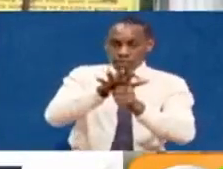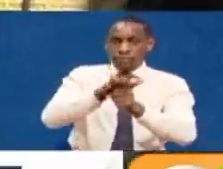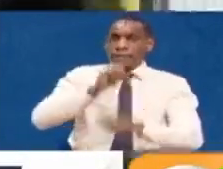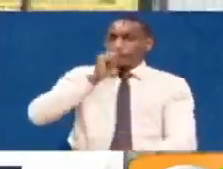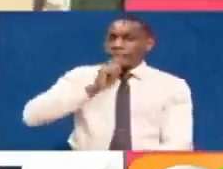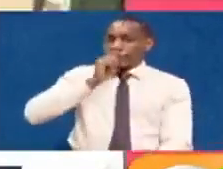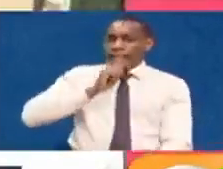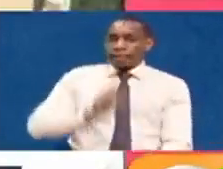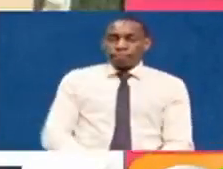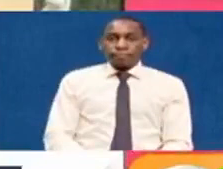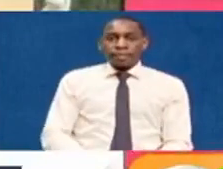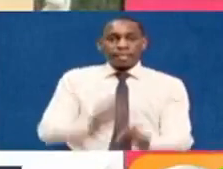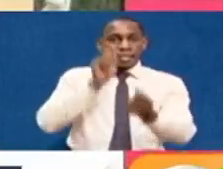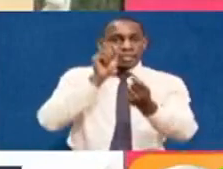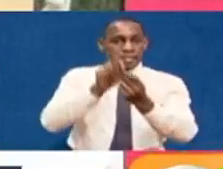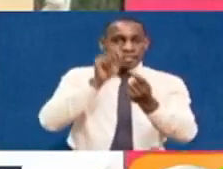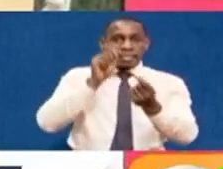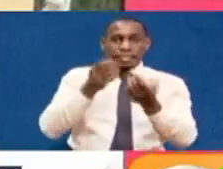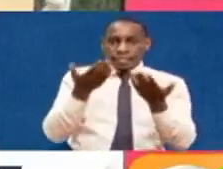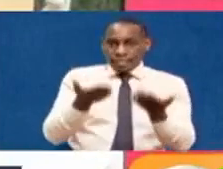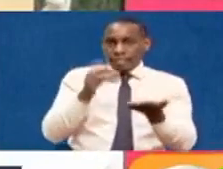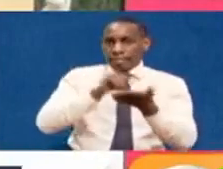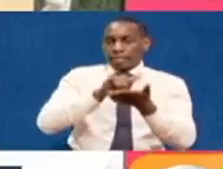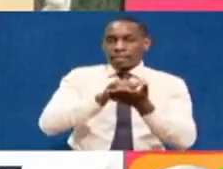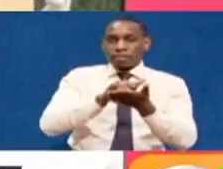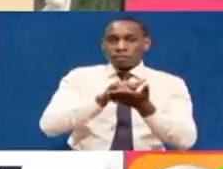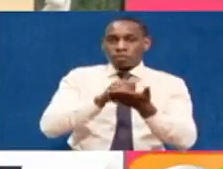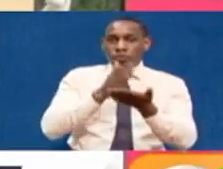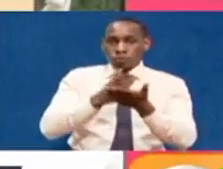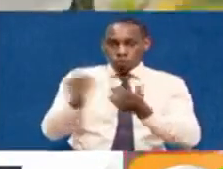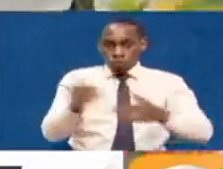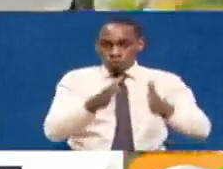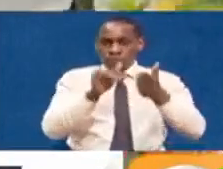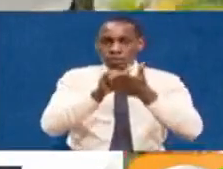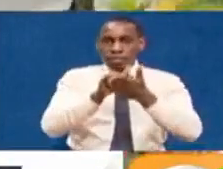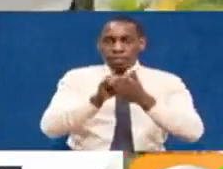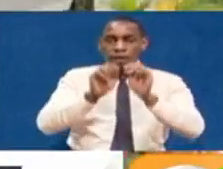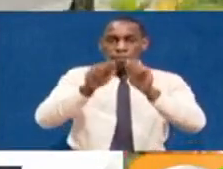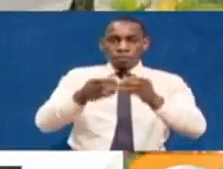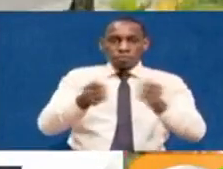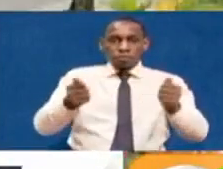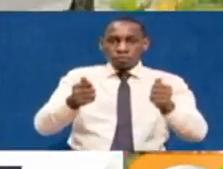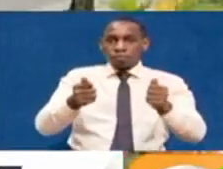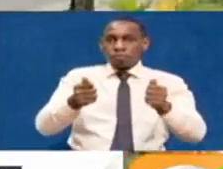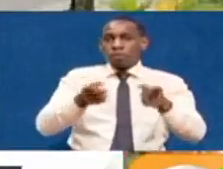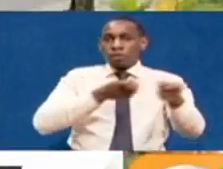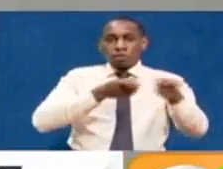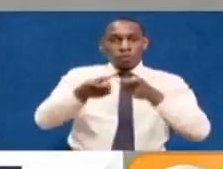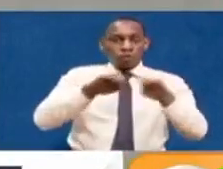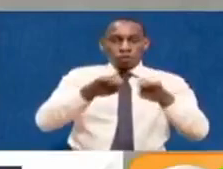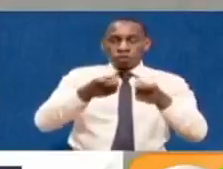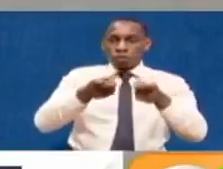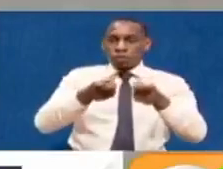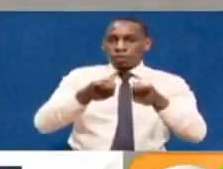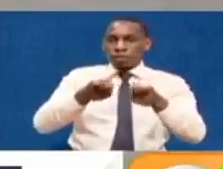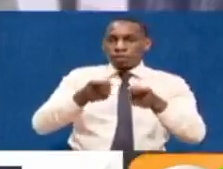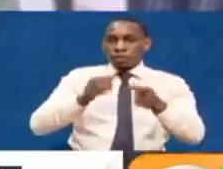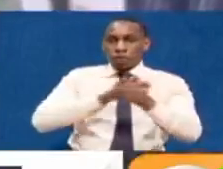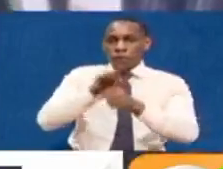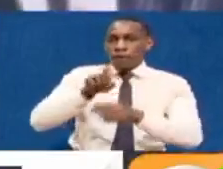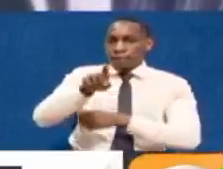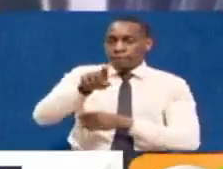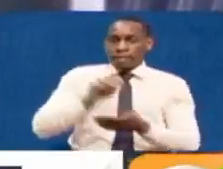from Tanzania. But testing appears to have become a weapon in the new fight over how to handle the novel